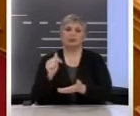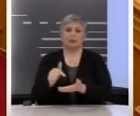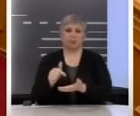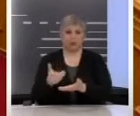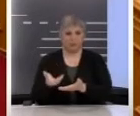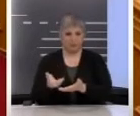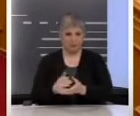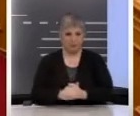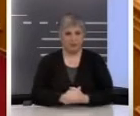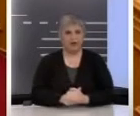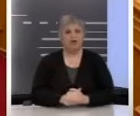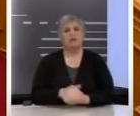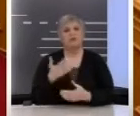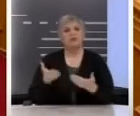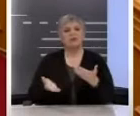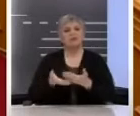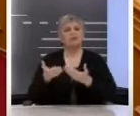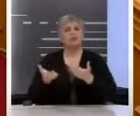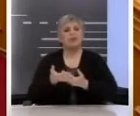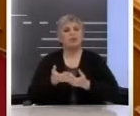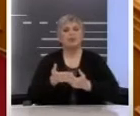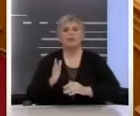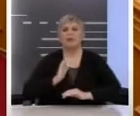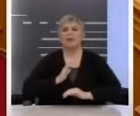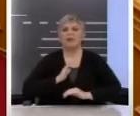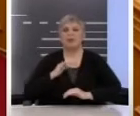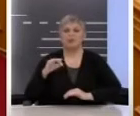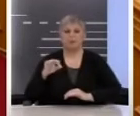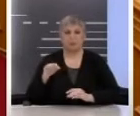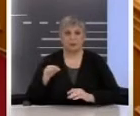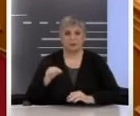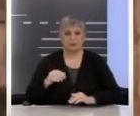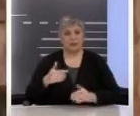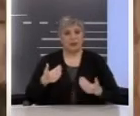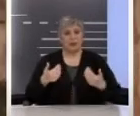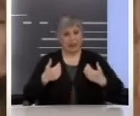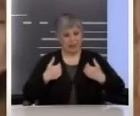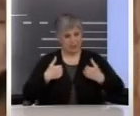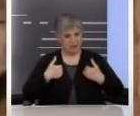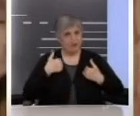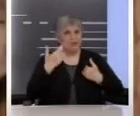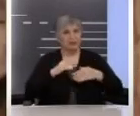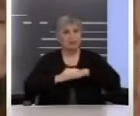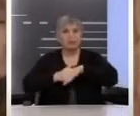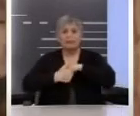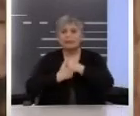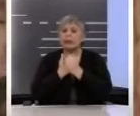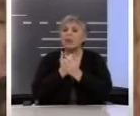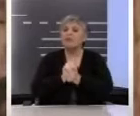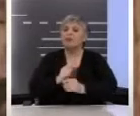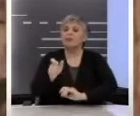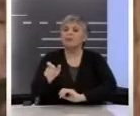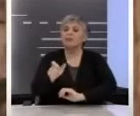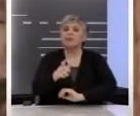Εάν όλοι εμείς, και πιστεύω το κάνουμε, έχουμε ανθρωποκεντρικά κριτήρια στην άσκηση πολιτικής